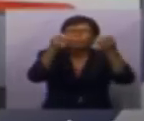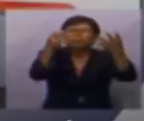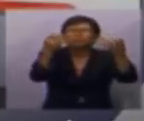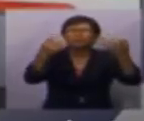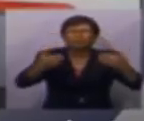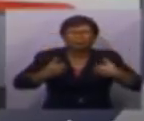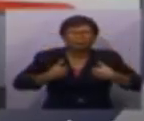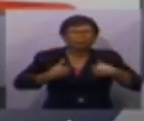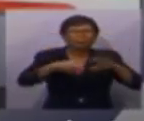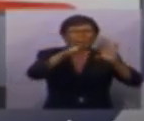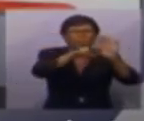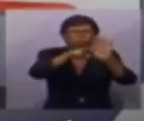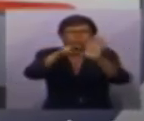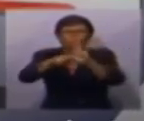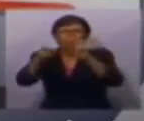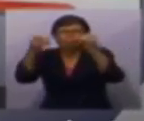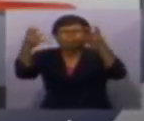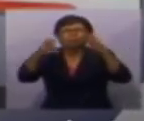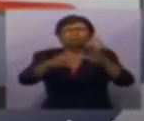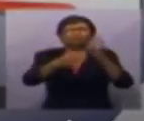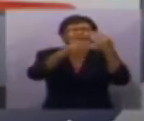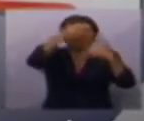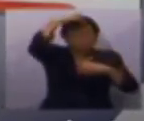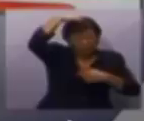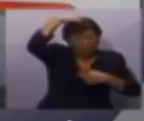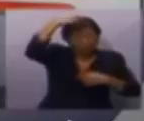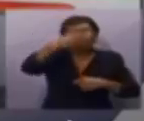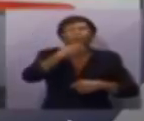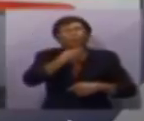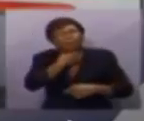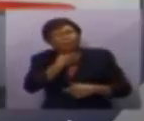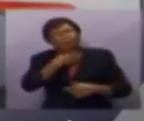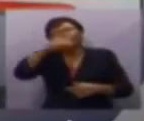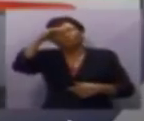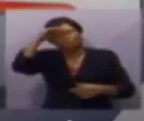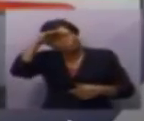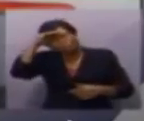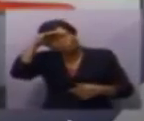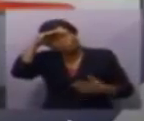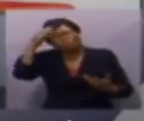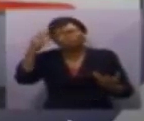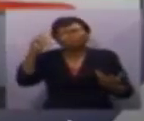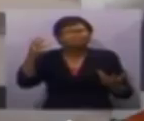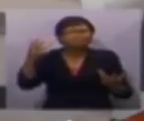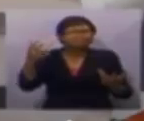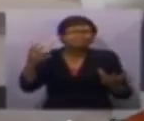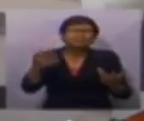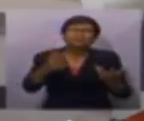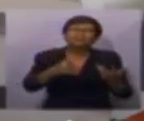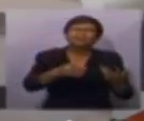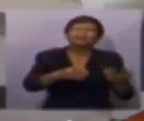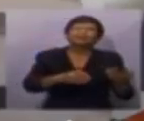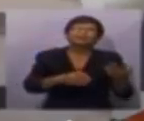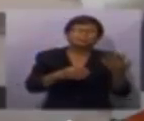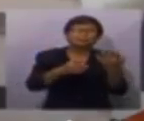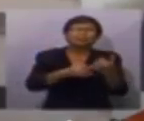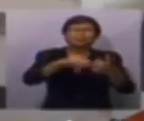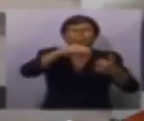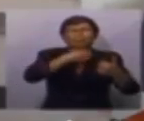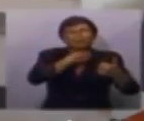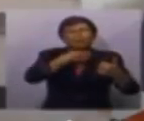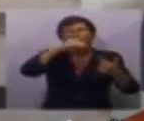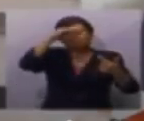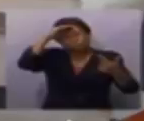banyak terdapat kerusi-kerusi yang banyak terdapat di Selangor, di Perak, di Johor. So kawasan ini mengkali sekira